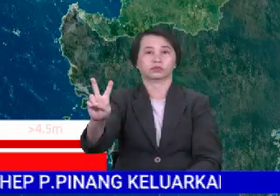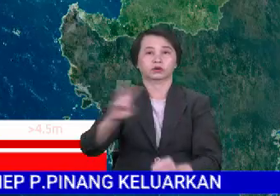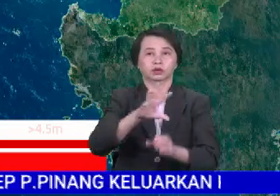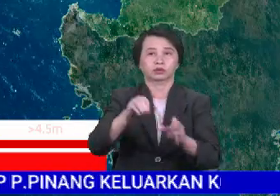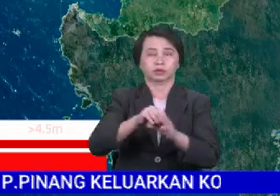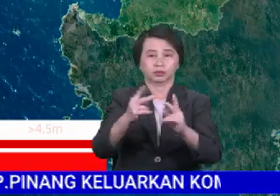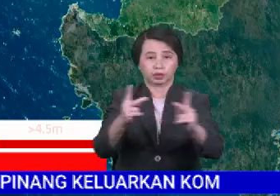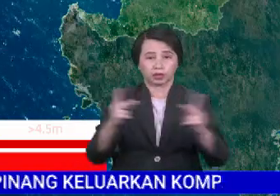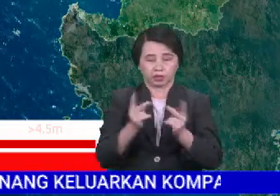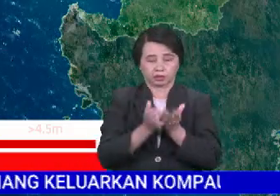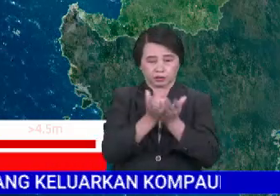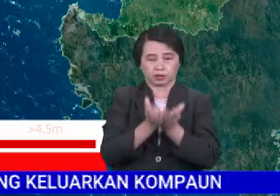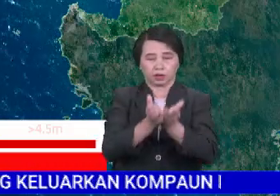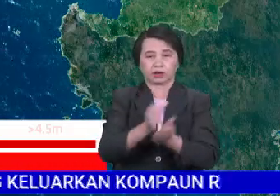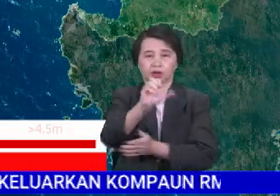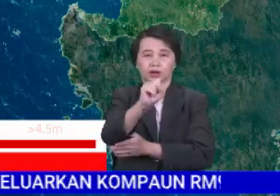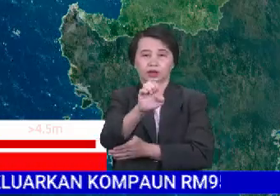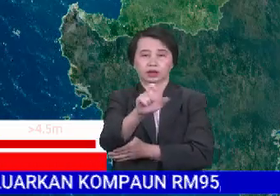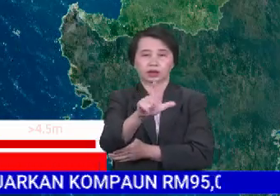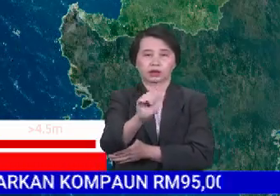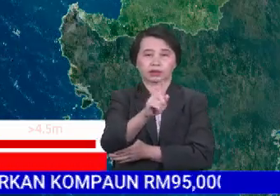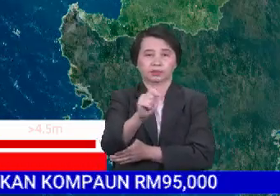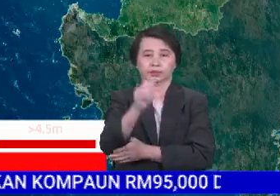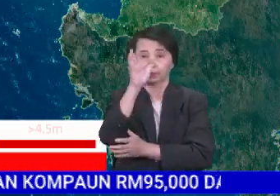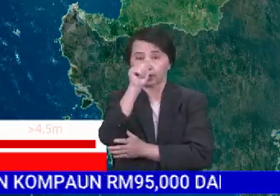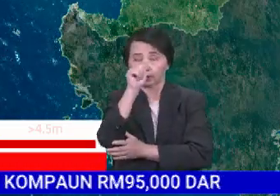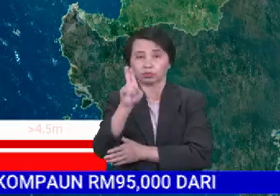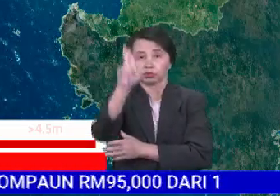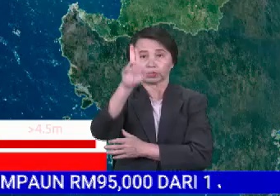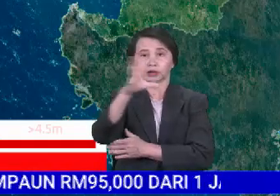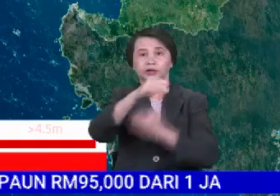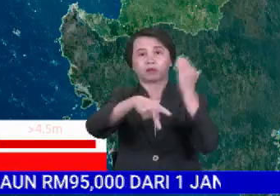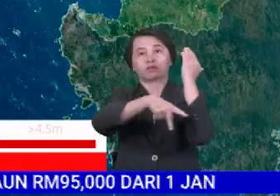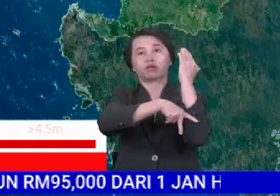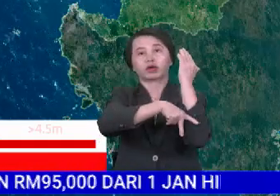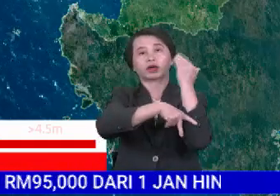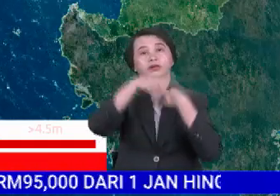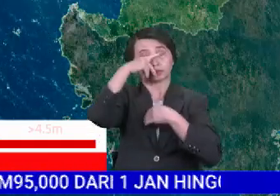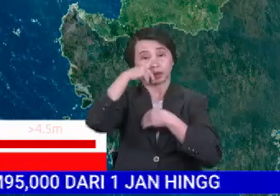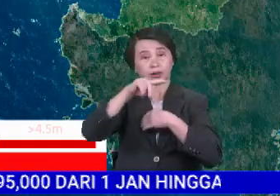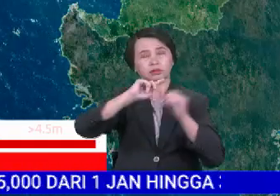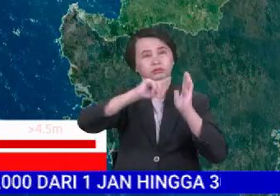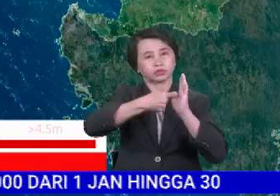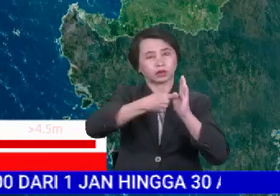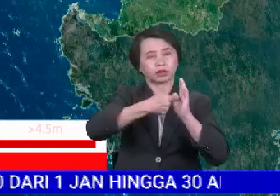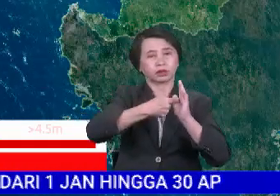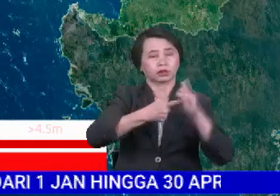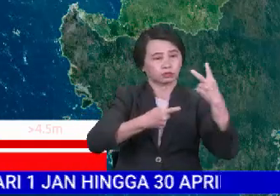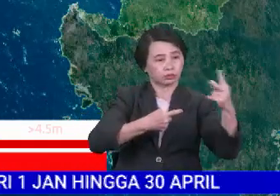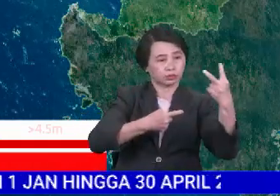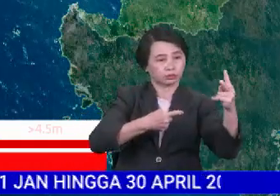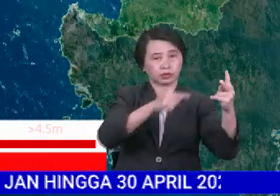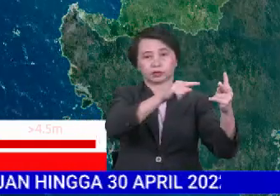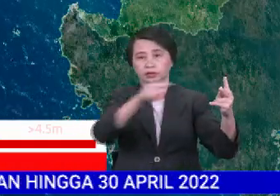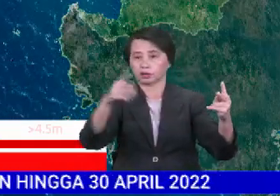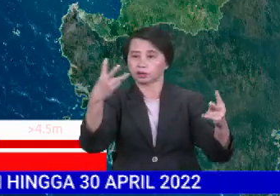melibatkan kawasan perkapalan Selat Melaka Utara dan juga Phuket. Amaran ini berkuat kuasa bermula daripada 12